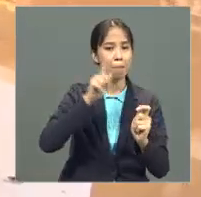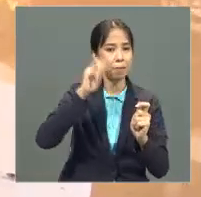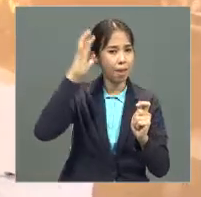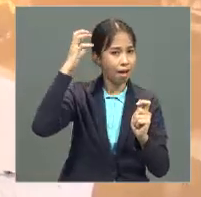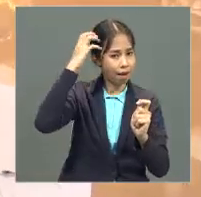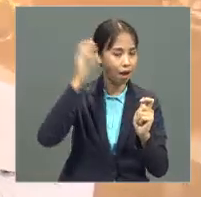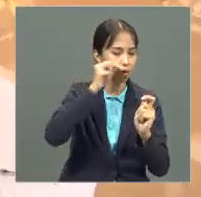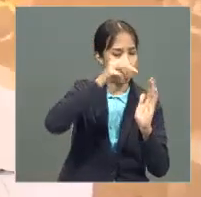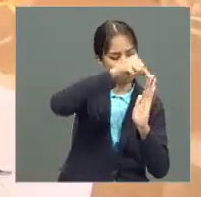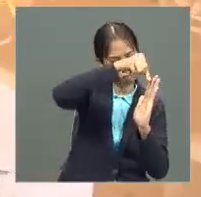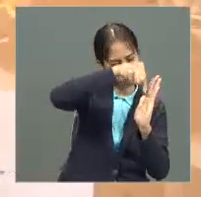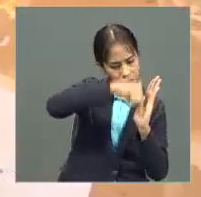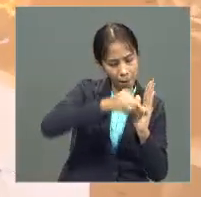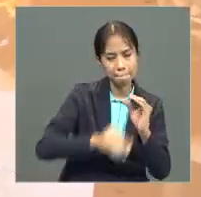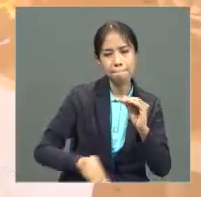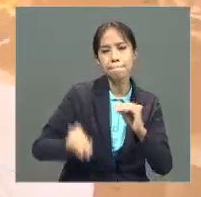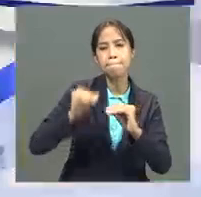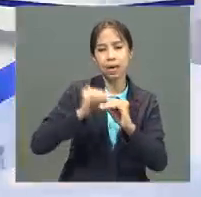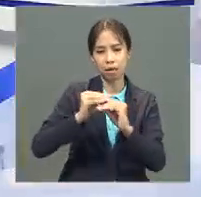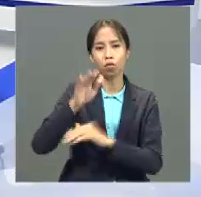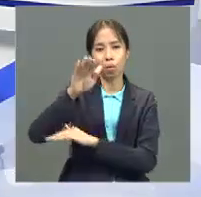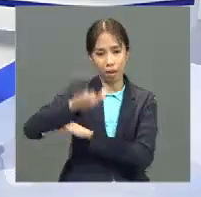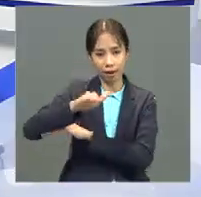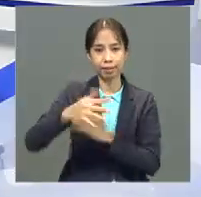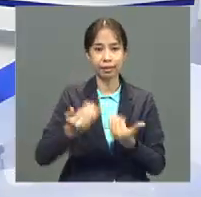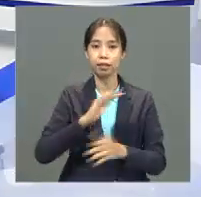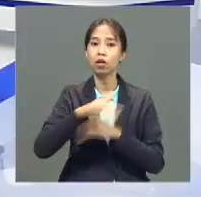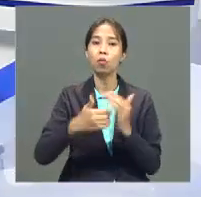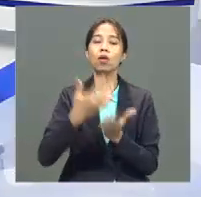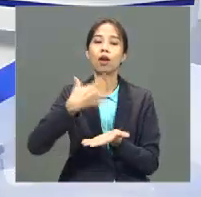และทั้งหมดนี้คือบรรยากาศที่จังหวัดเชียงรายครับ ขอบคุณครับคุณเสกสมครับ